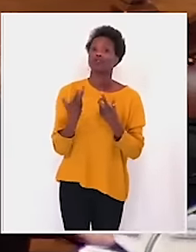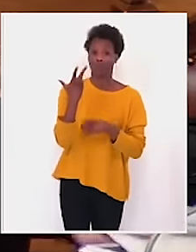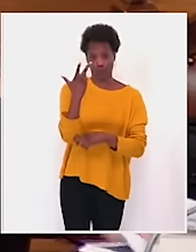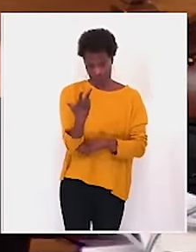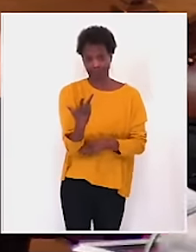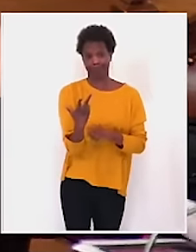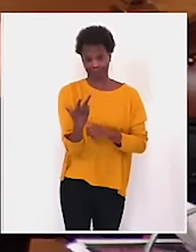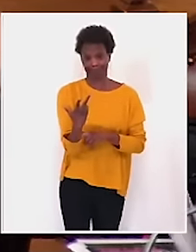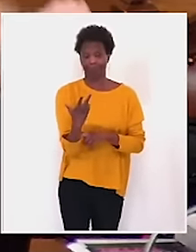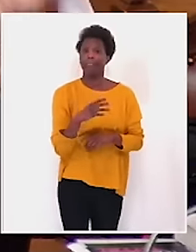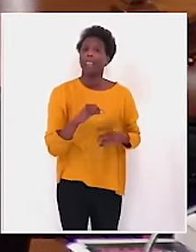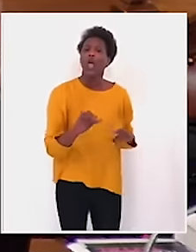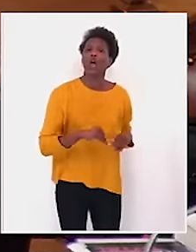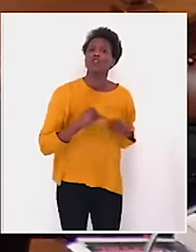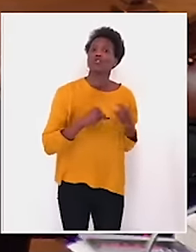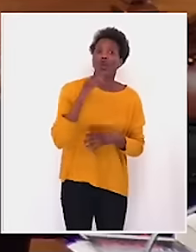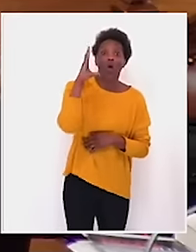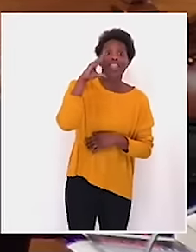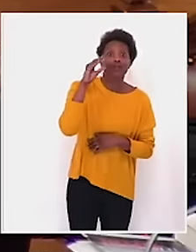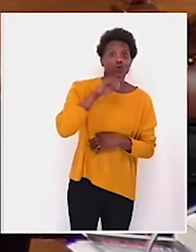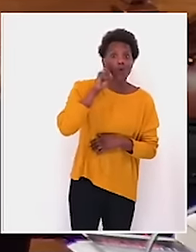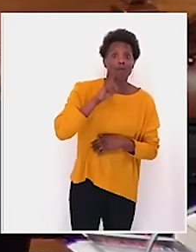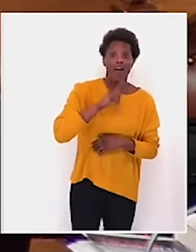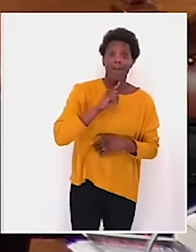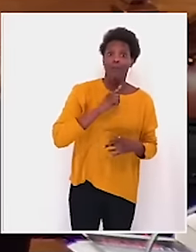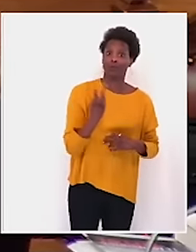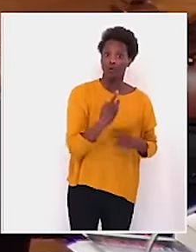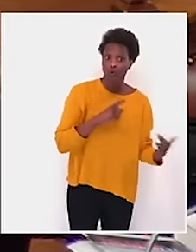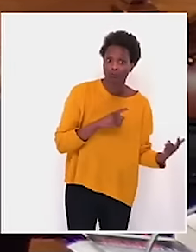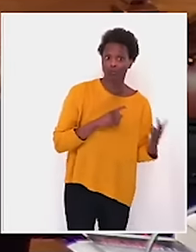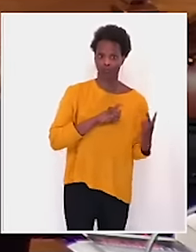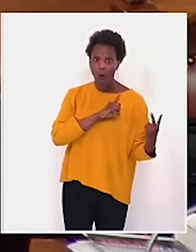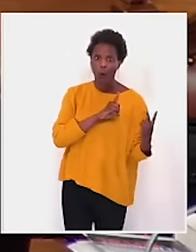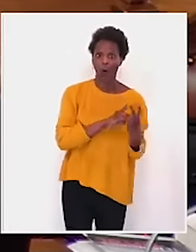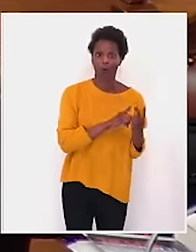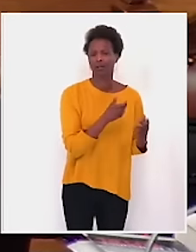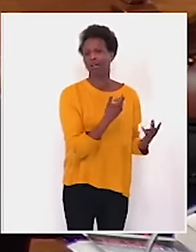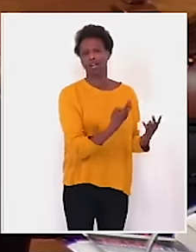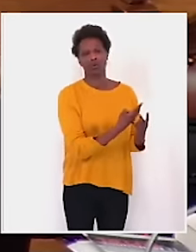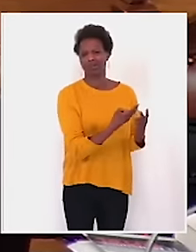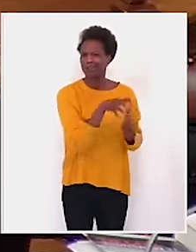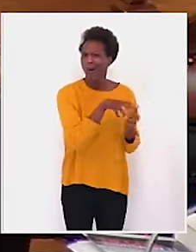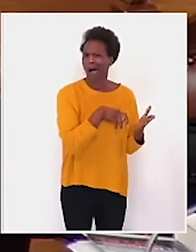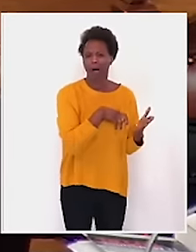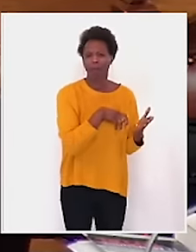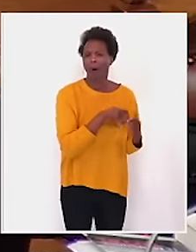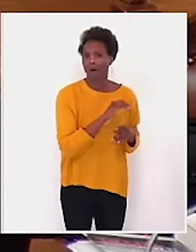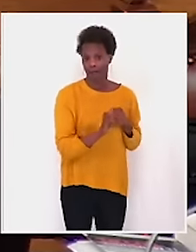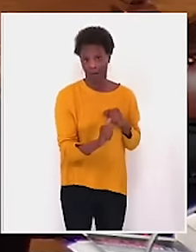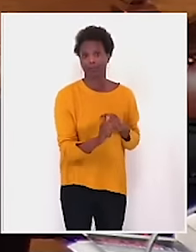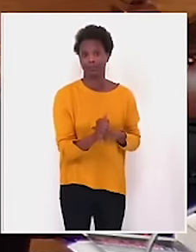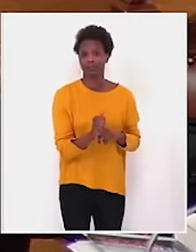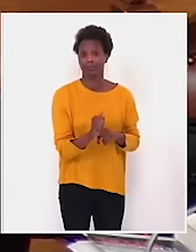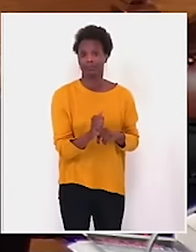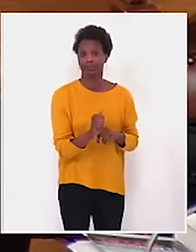on a rencontré deux jeunes étudiantes qui sont plus étudiantes, hein, qui ont eu leur diplôme et qui ont fait un petit rapport. Là, j'ai juste la présentation d'un rapport qu'elles ont fait. D'ailleurs, a